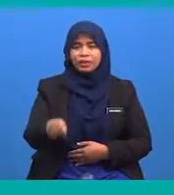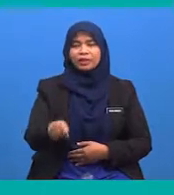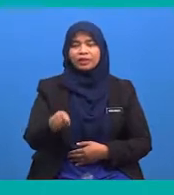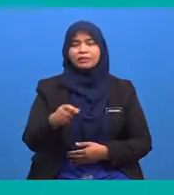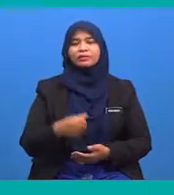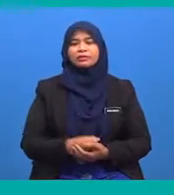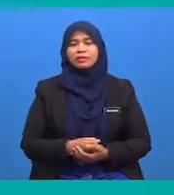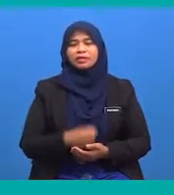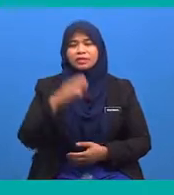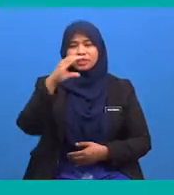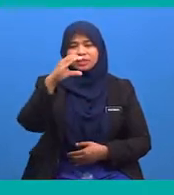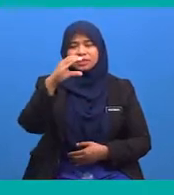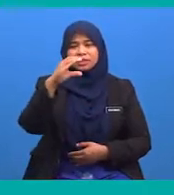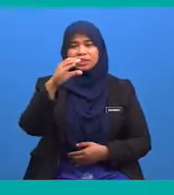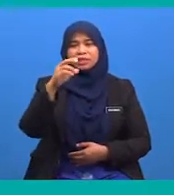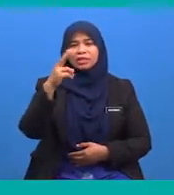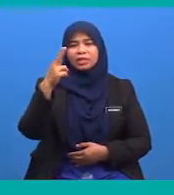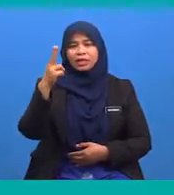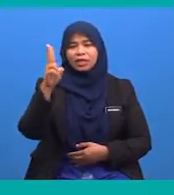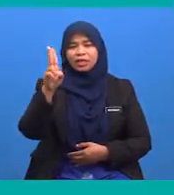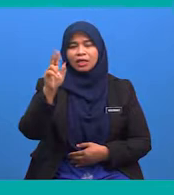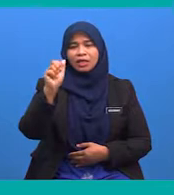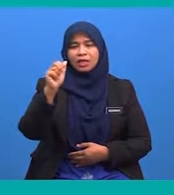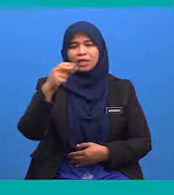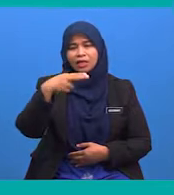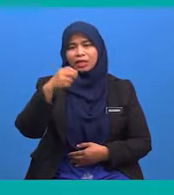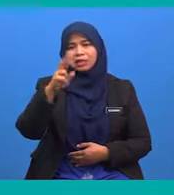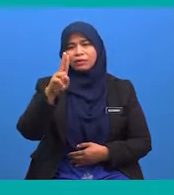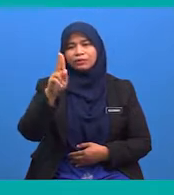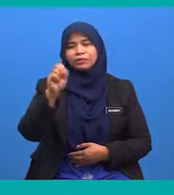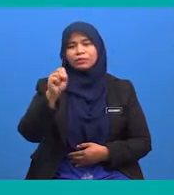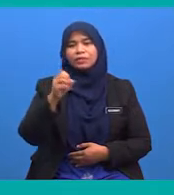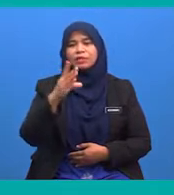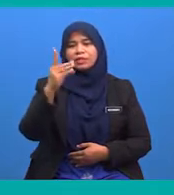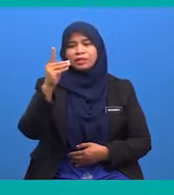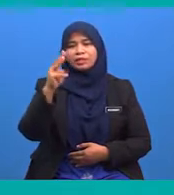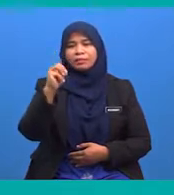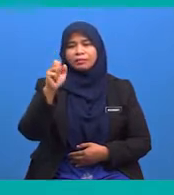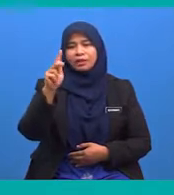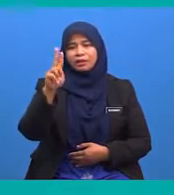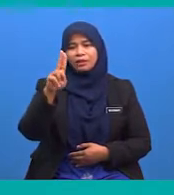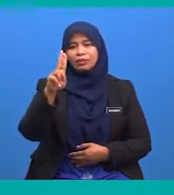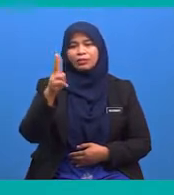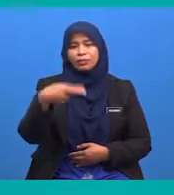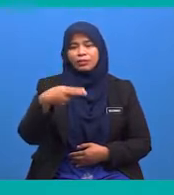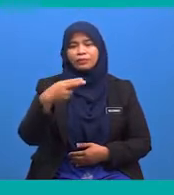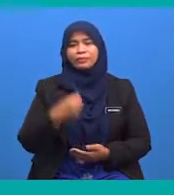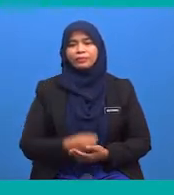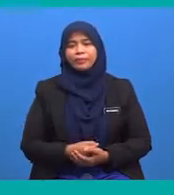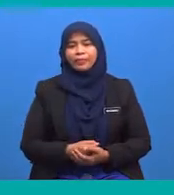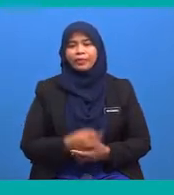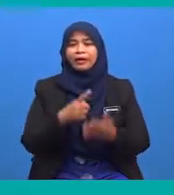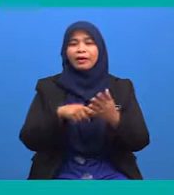sunat. C, harus. Dan D, makruh. Jadi apa